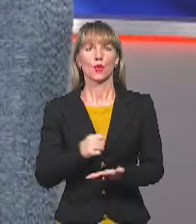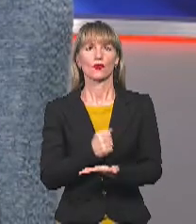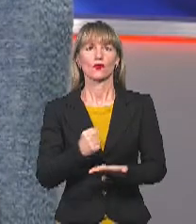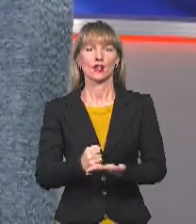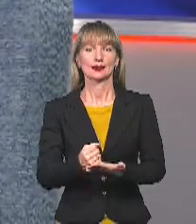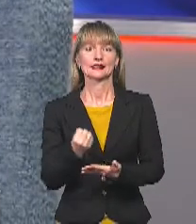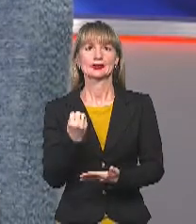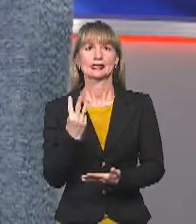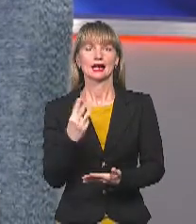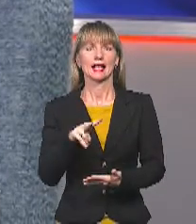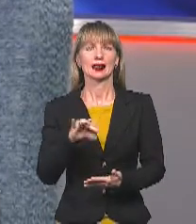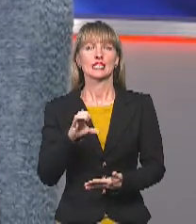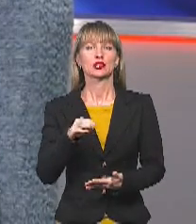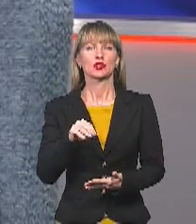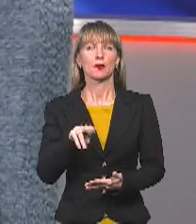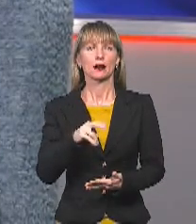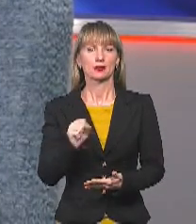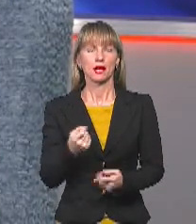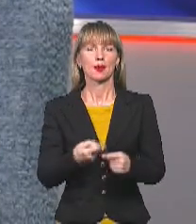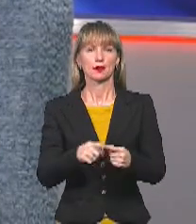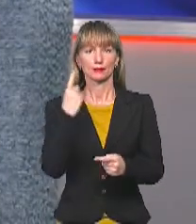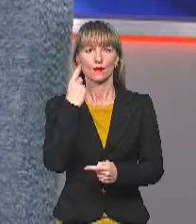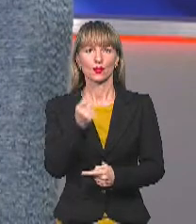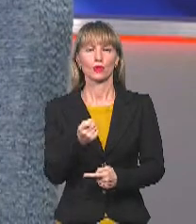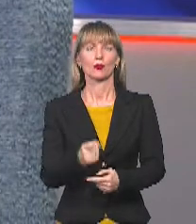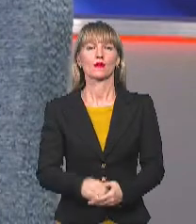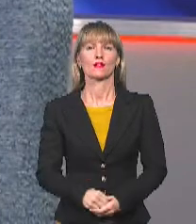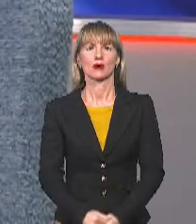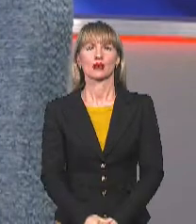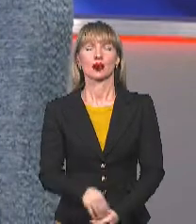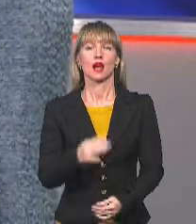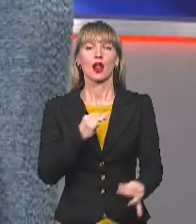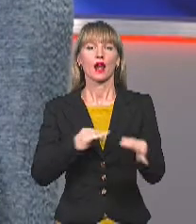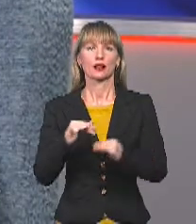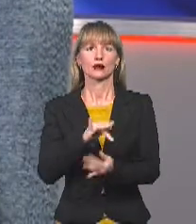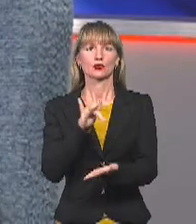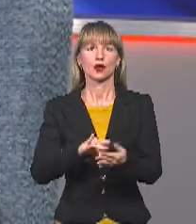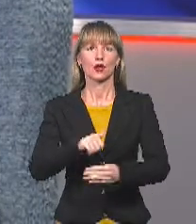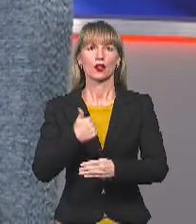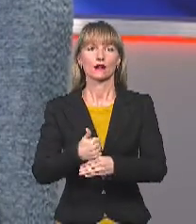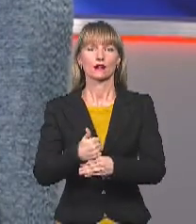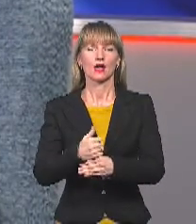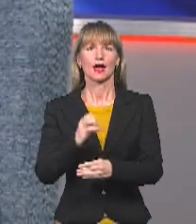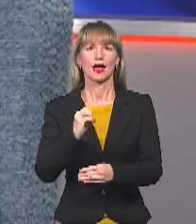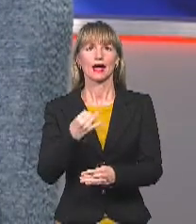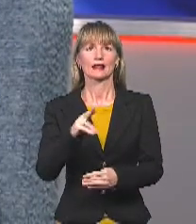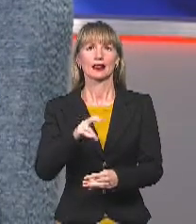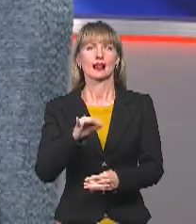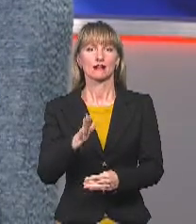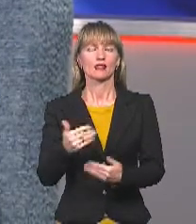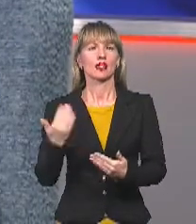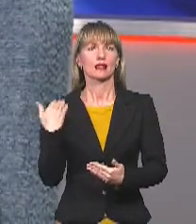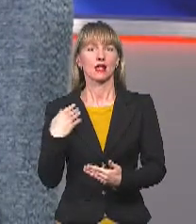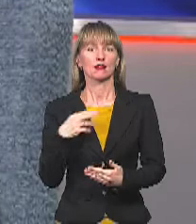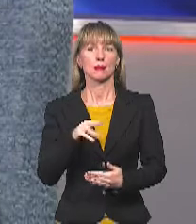ухвалена 13 листопада. Про це повідомив радник міського голови Валерій Еделєв на